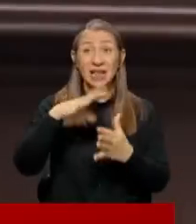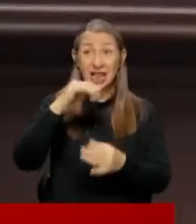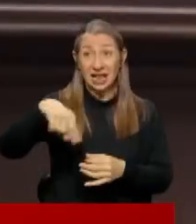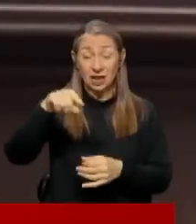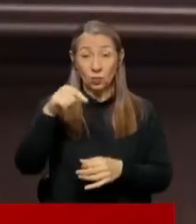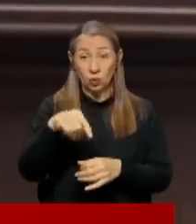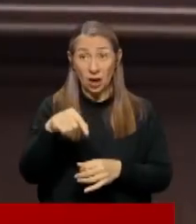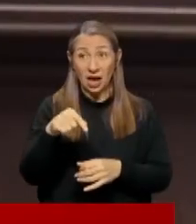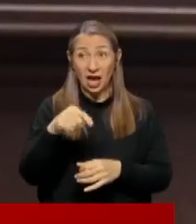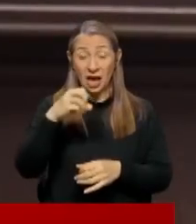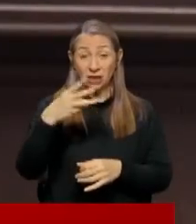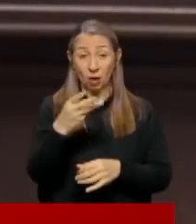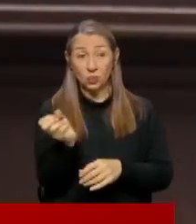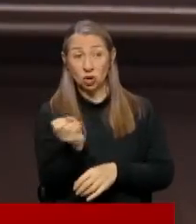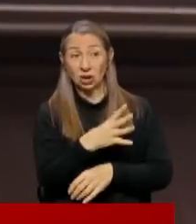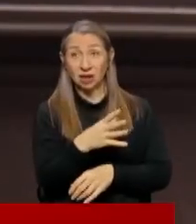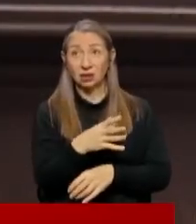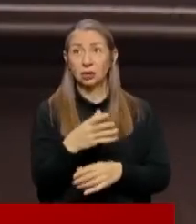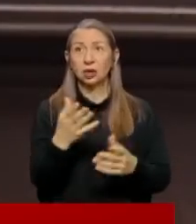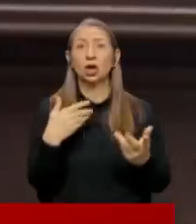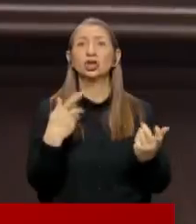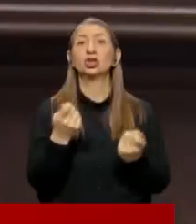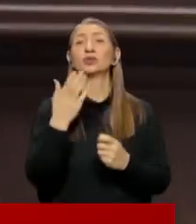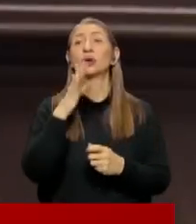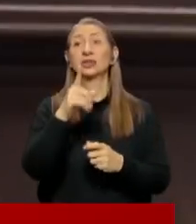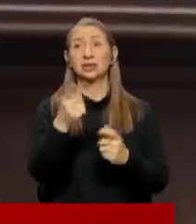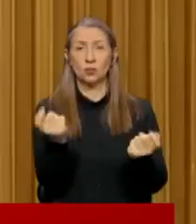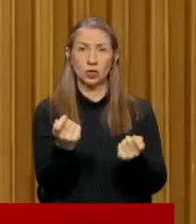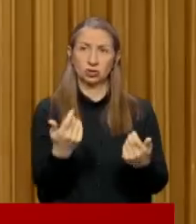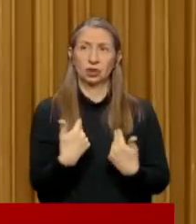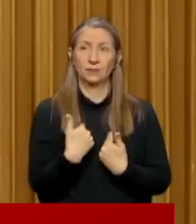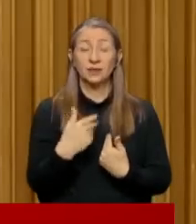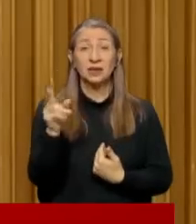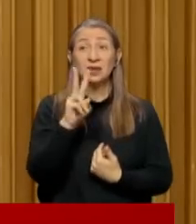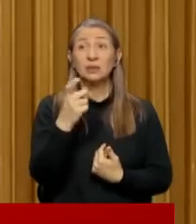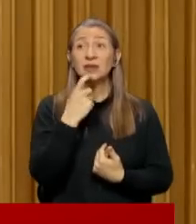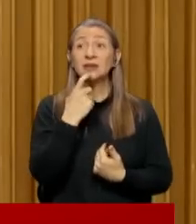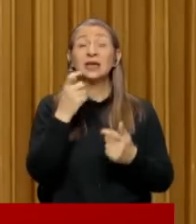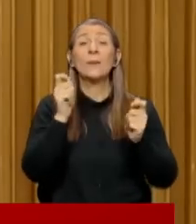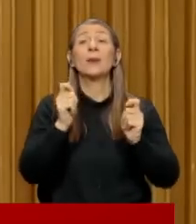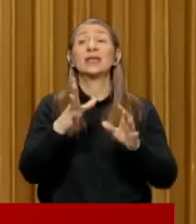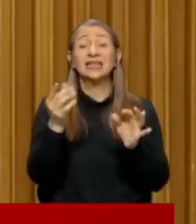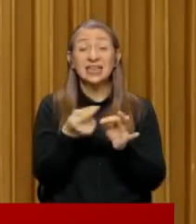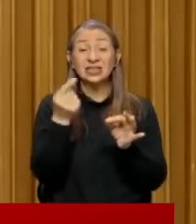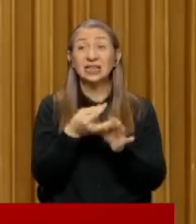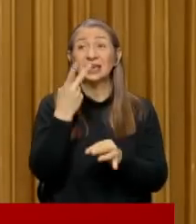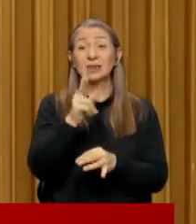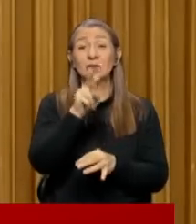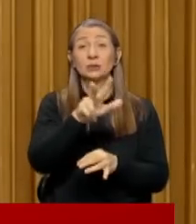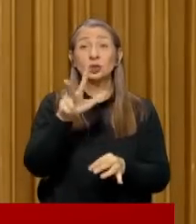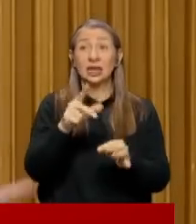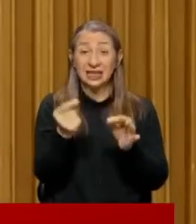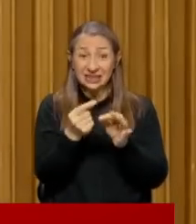birilerini buraya Erdoğan mı gönderdi? Ya işim gücüm yok, sizlerle mi uğraşacağım? 20 yıldır tutturamadığı dikişi